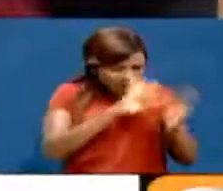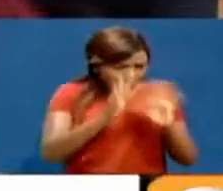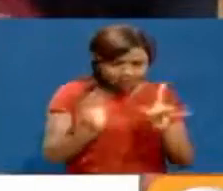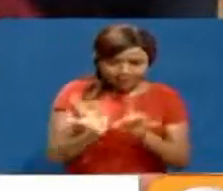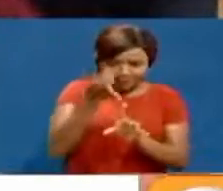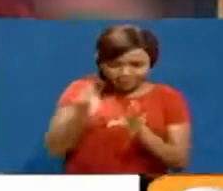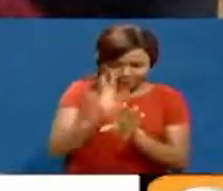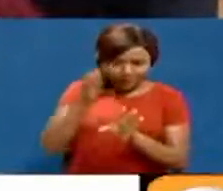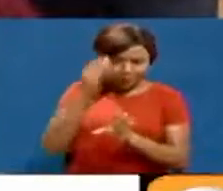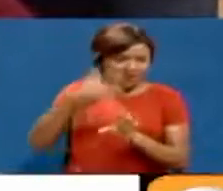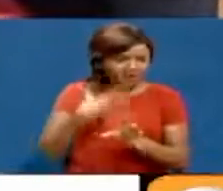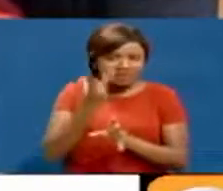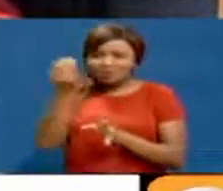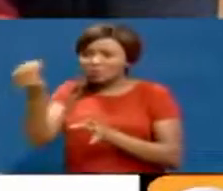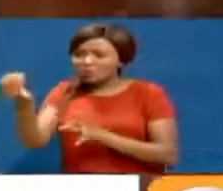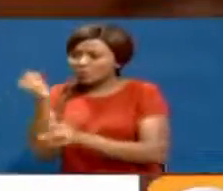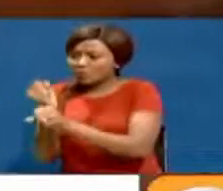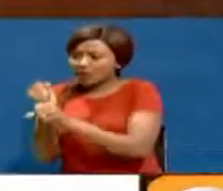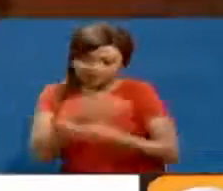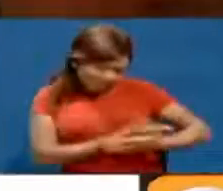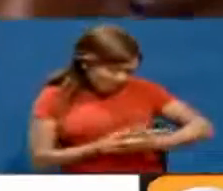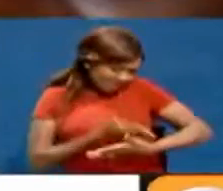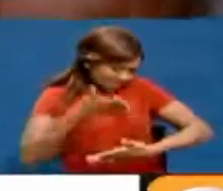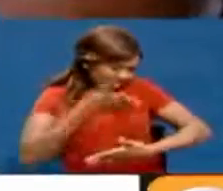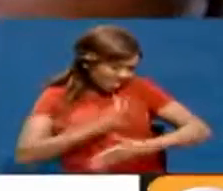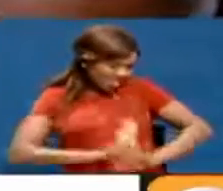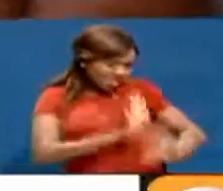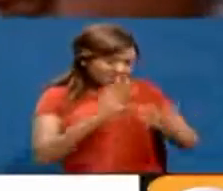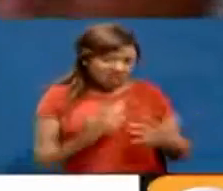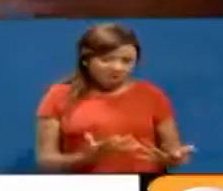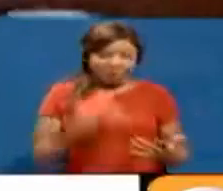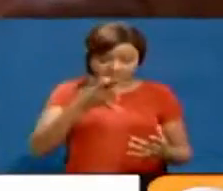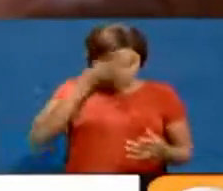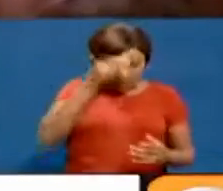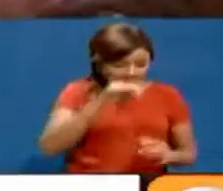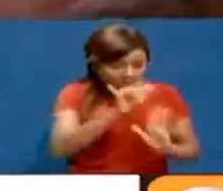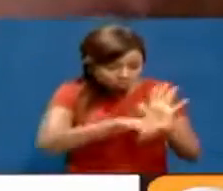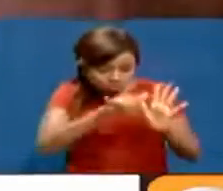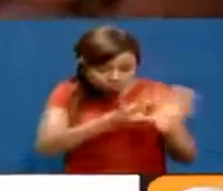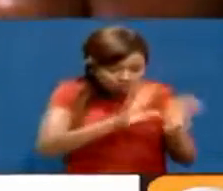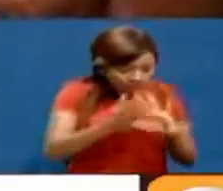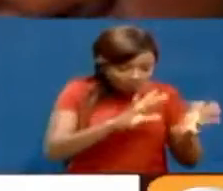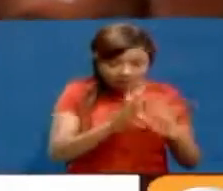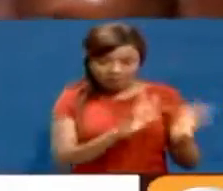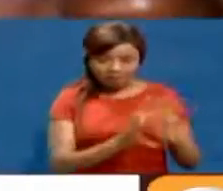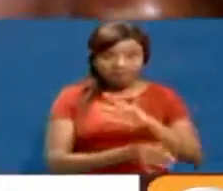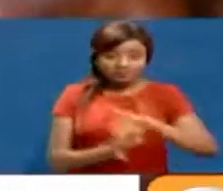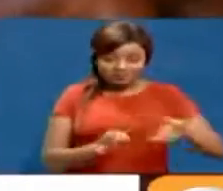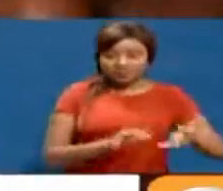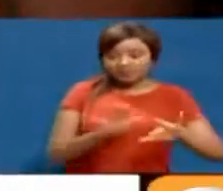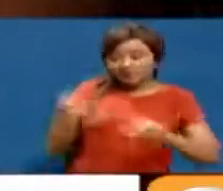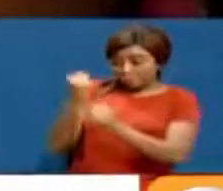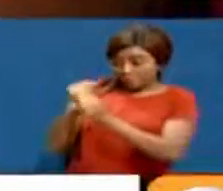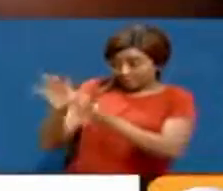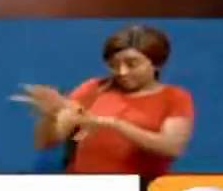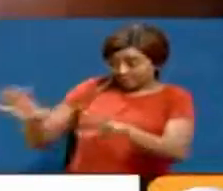singeweza kurudi kazini niache mtoto mchanga. Sasa nikaona nijifanyie nini, nianze kushuka. Sasa hapo ndio niliacha kazi ya marketing, nikaendelea na